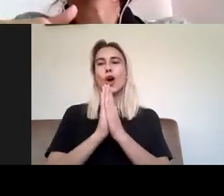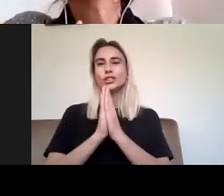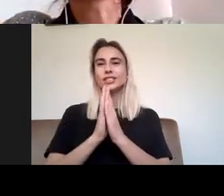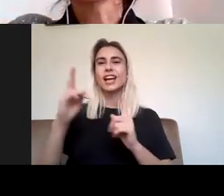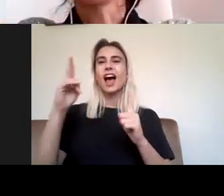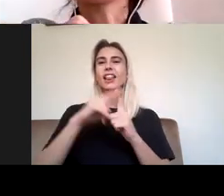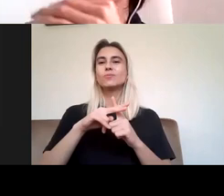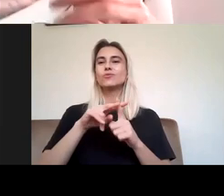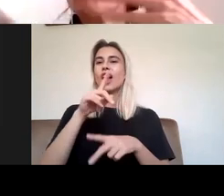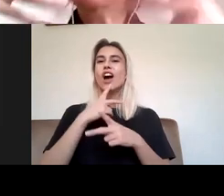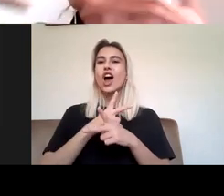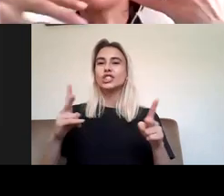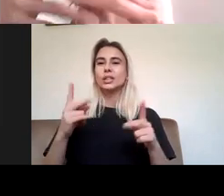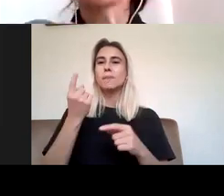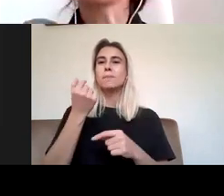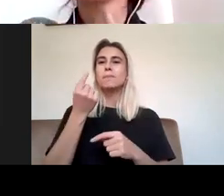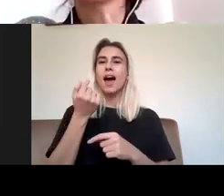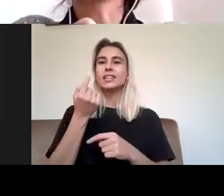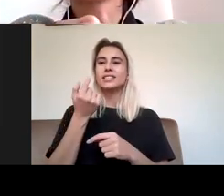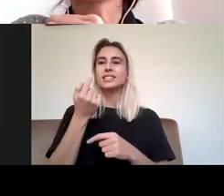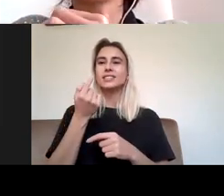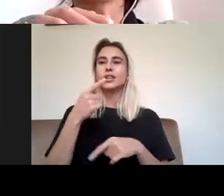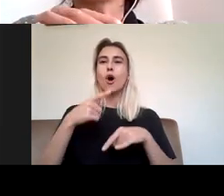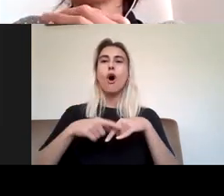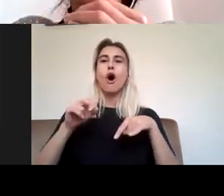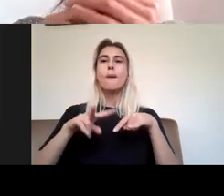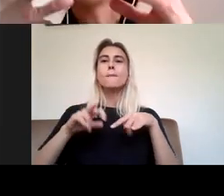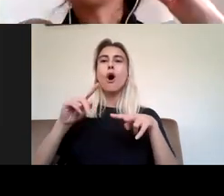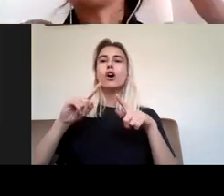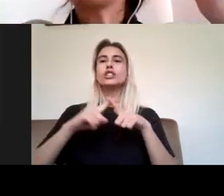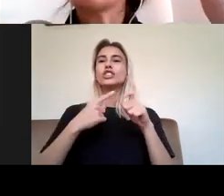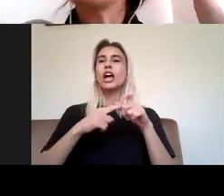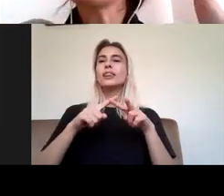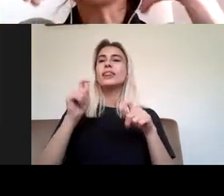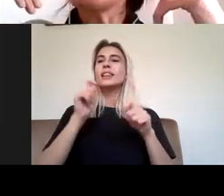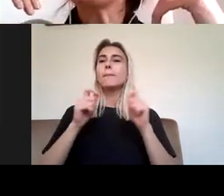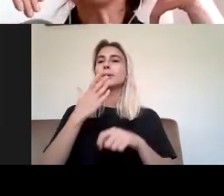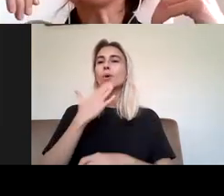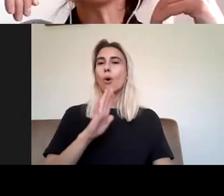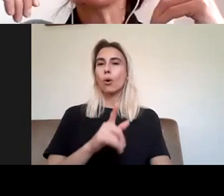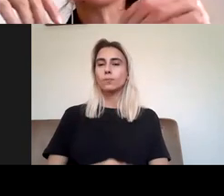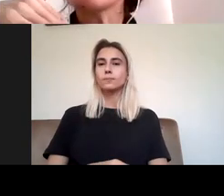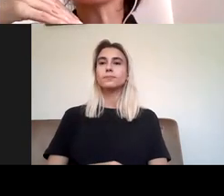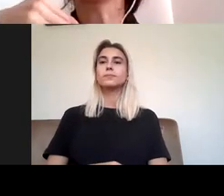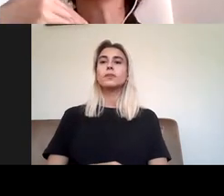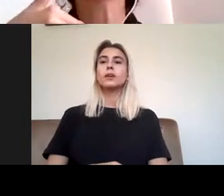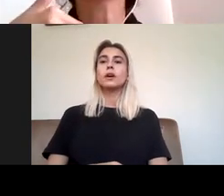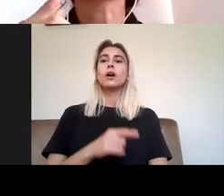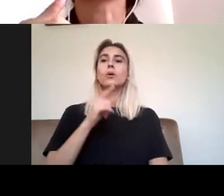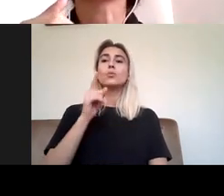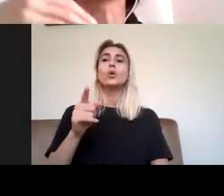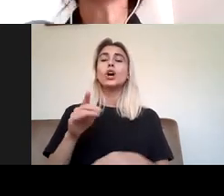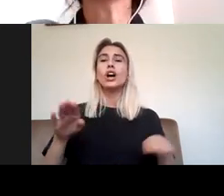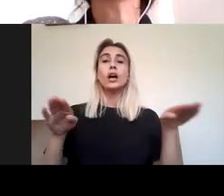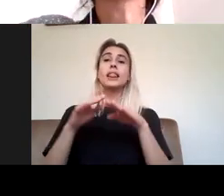katılımcı açısından. Biraz şey homojen bir yapı yok ama şeyde rampa mutlaka zaten şoförün